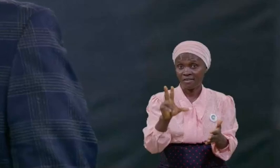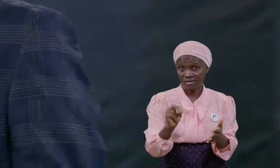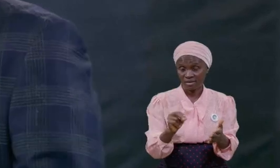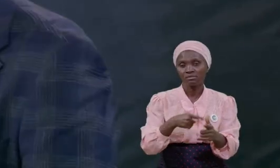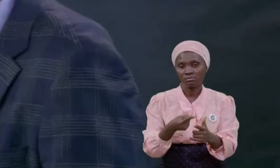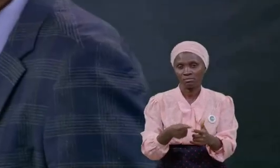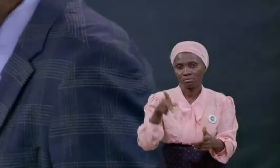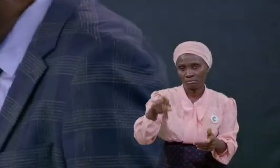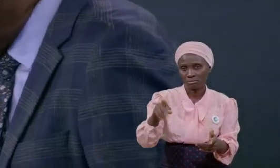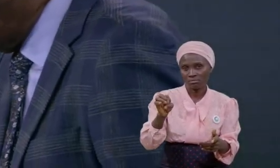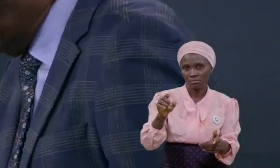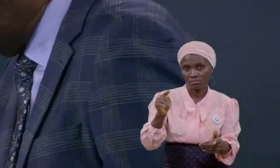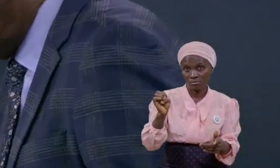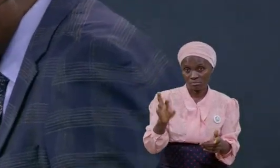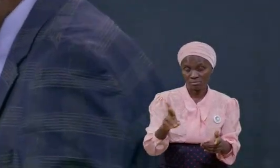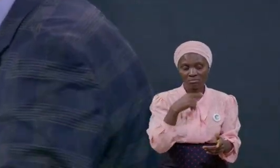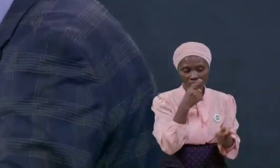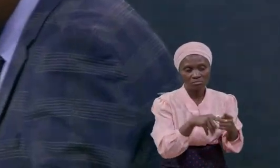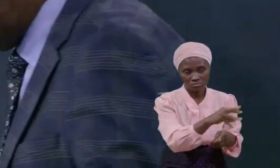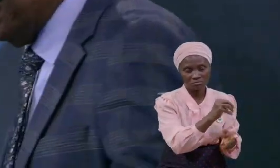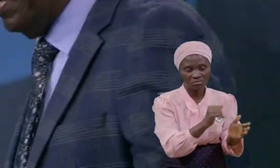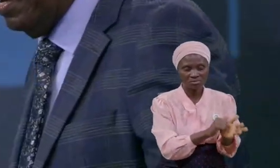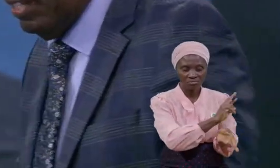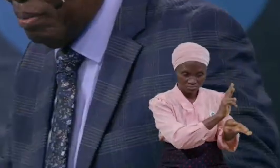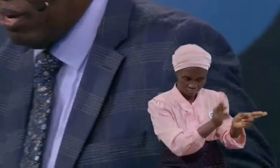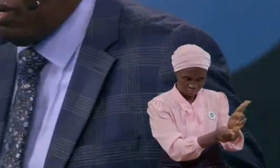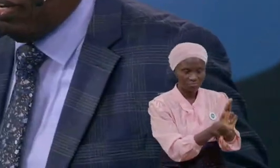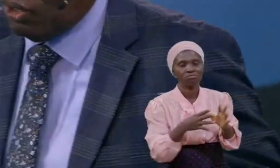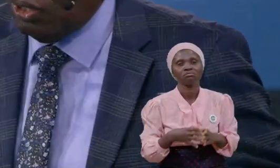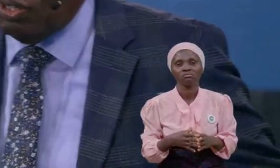repentez-vous, repentez-vous, toutes ces choses que vous voyez.